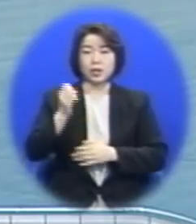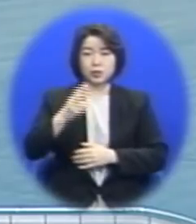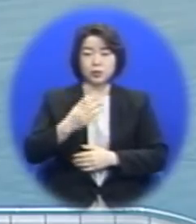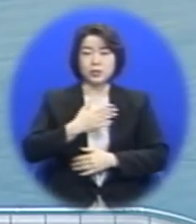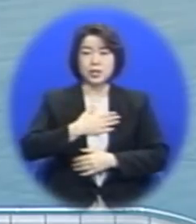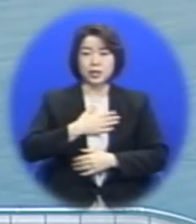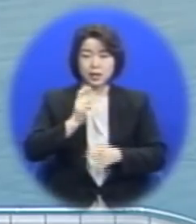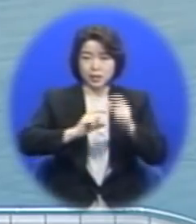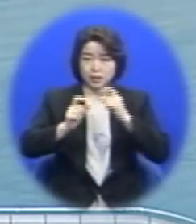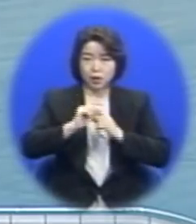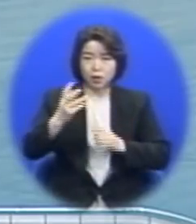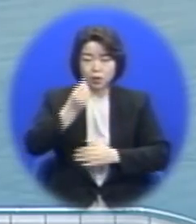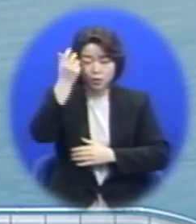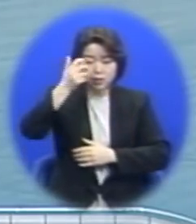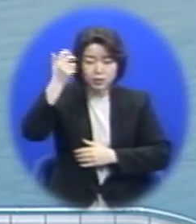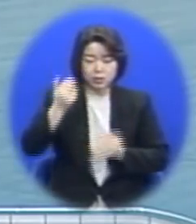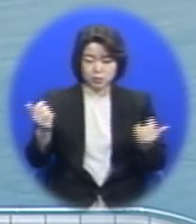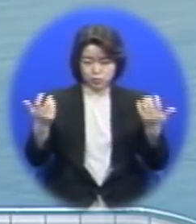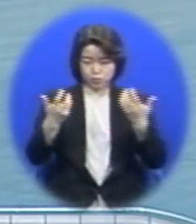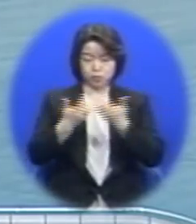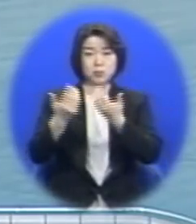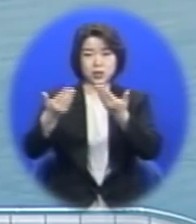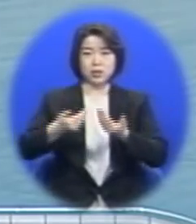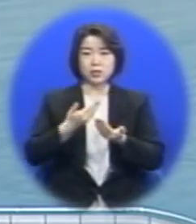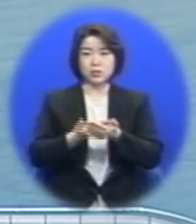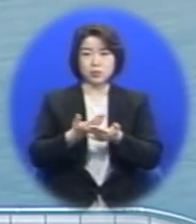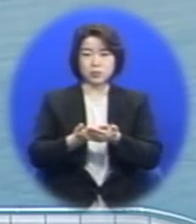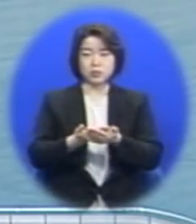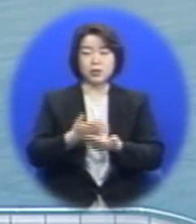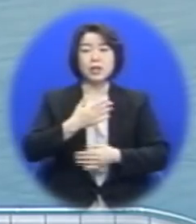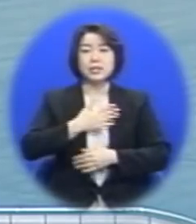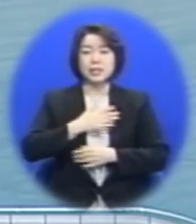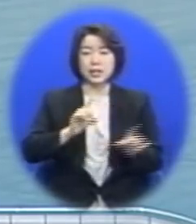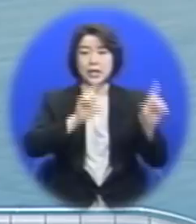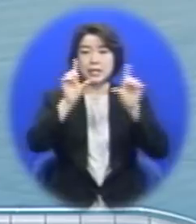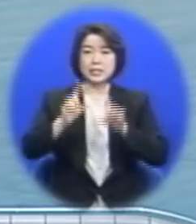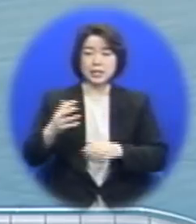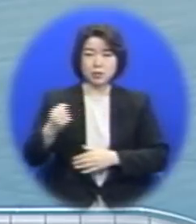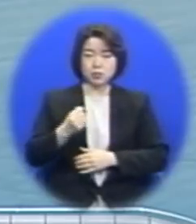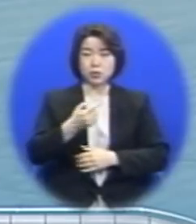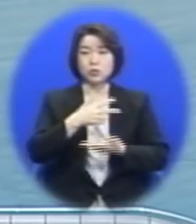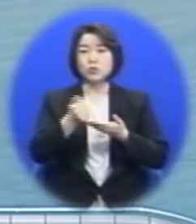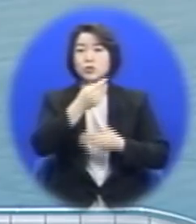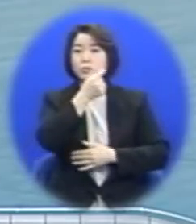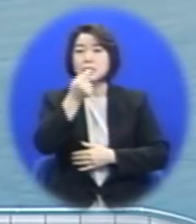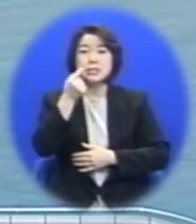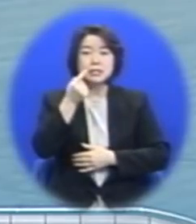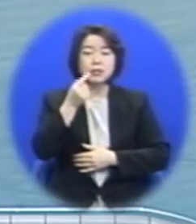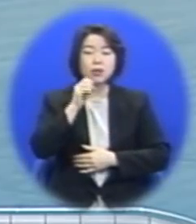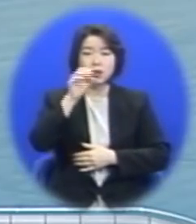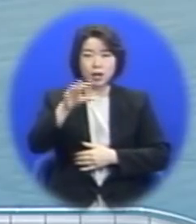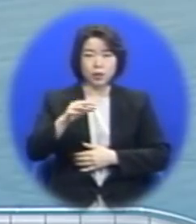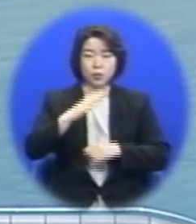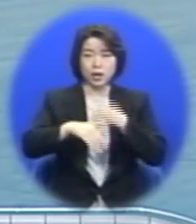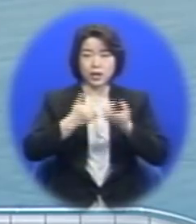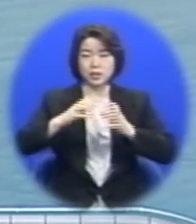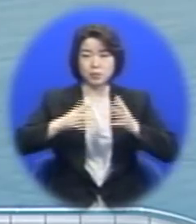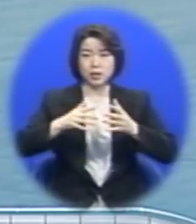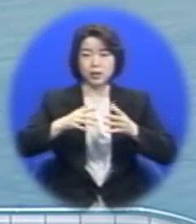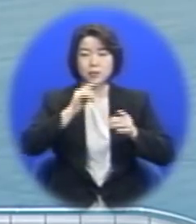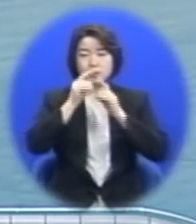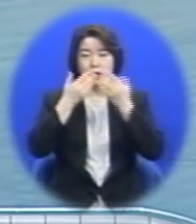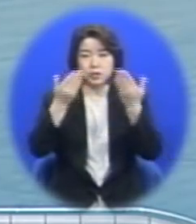더욱 성령으로 충만해 주소서. 제가 삶으로 주님을 증거하고 하나님의 나라를 전할 수 있게 해